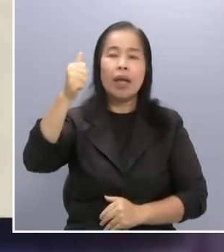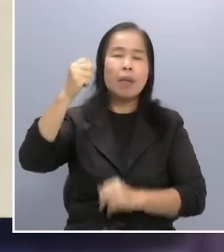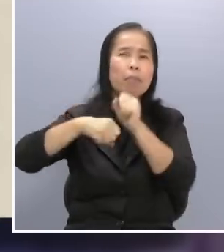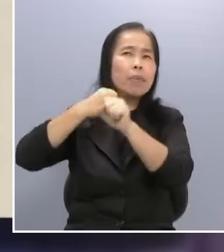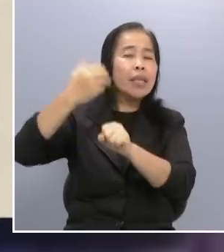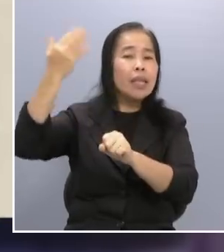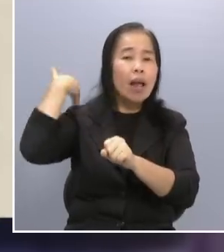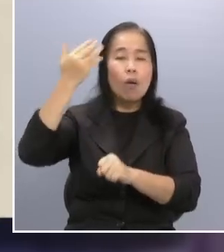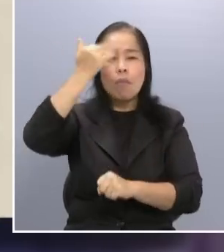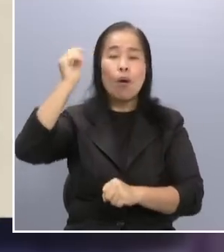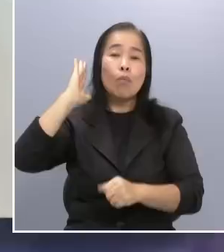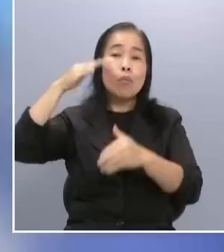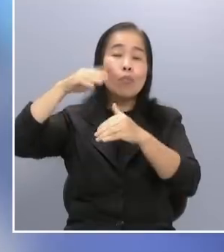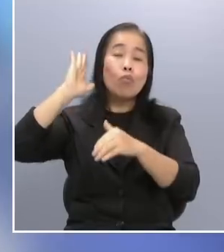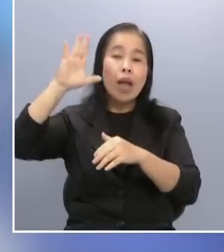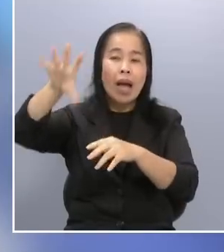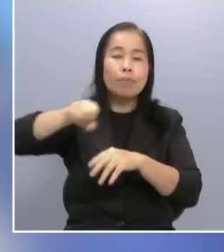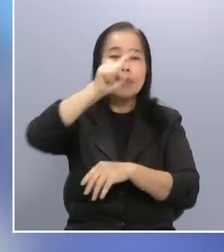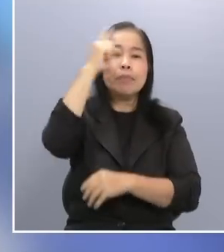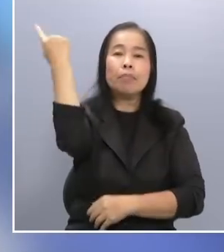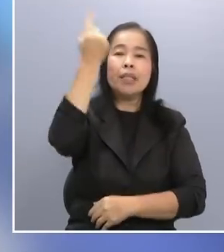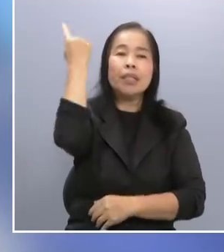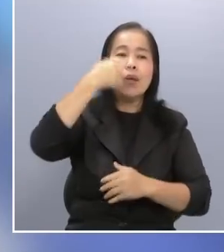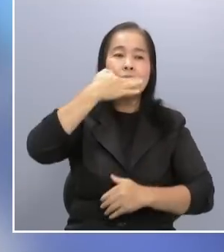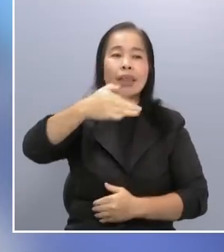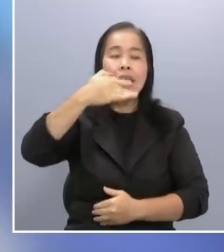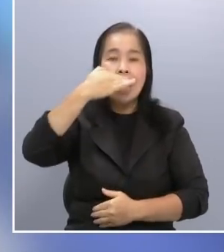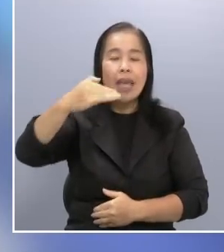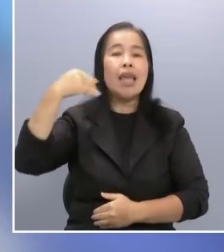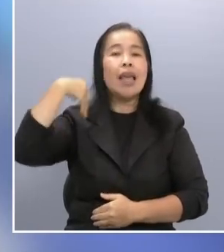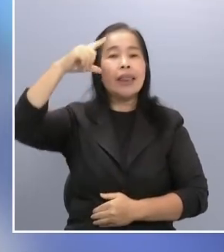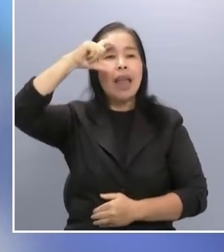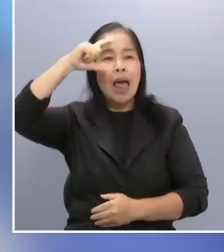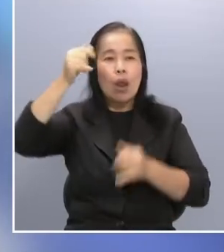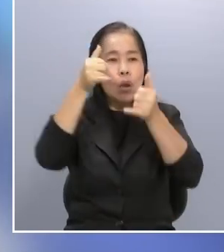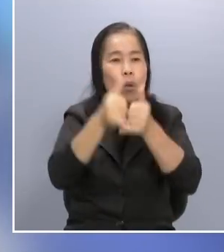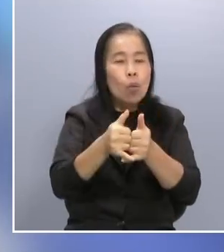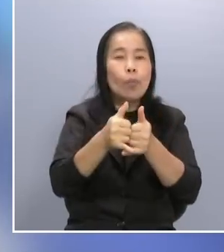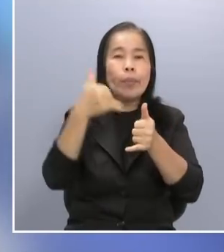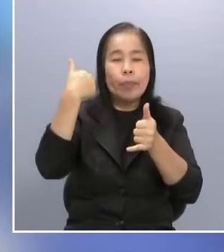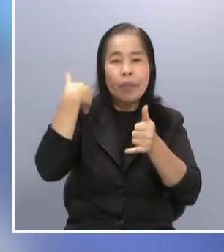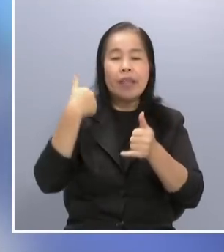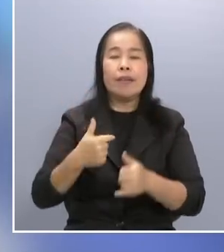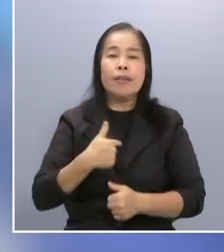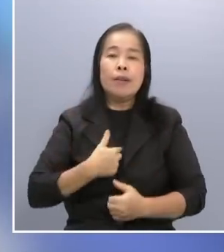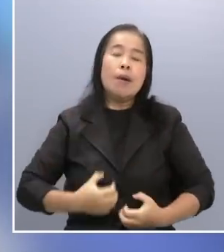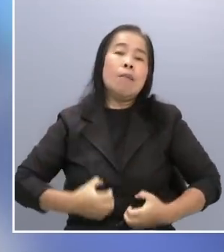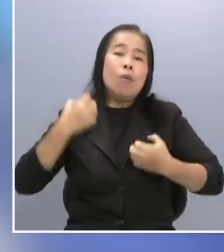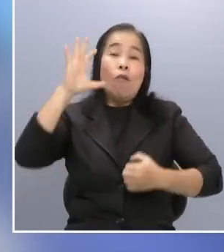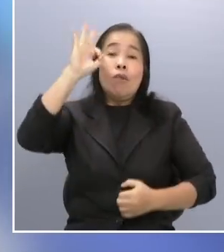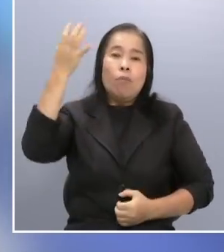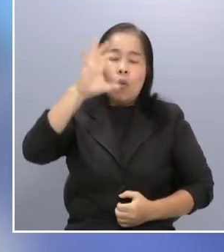เพราะสามีพาผู้หญิงคนนี้ไปเที่ยวทะเลแล้วก็ถ่ายรูปคู่โพสต์ลงใน Facebook ทำให้เธอเนี่ยเข้าไปเจอและ